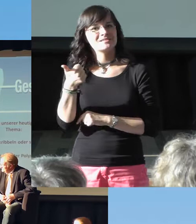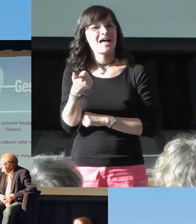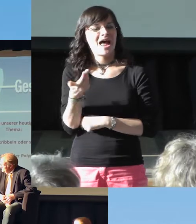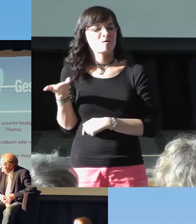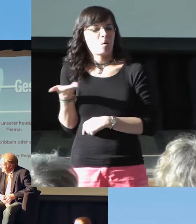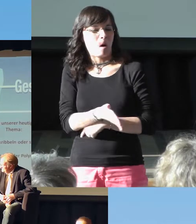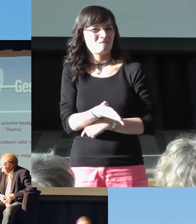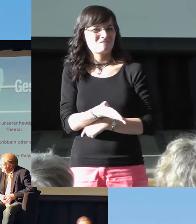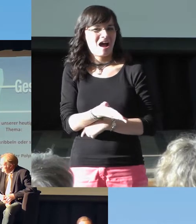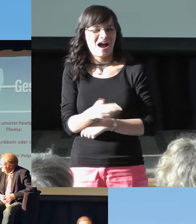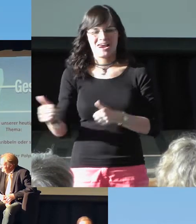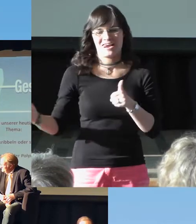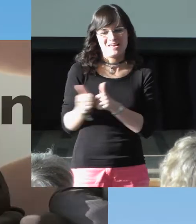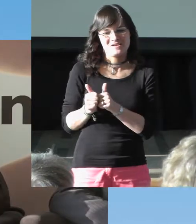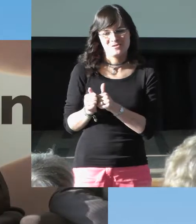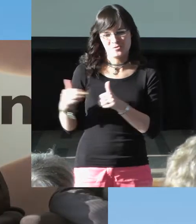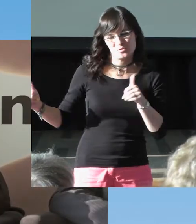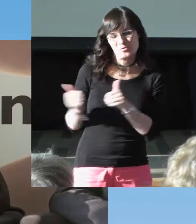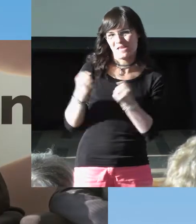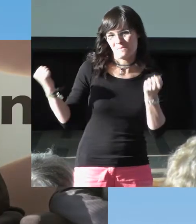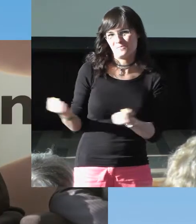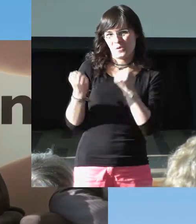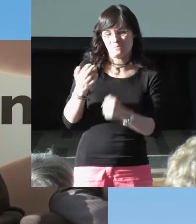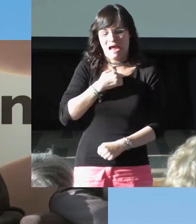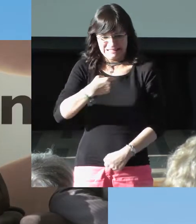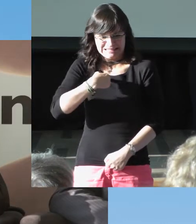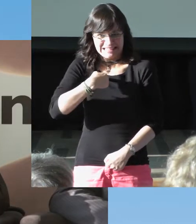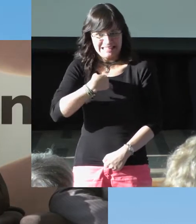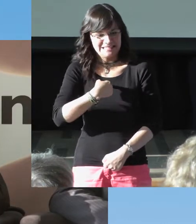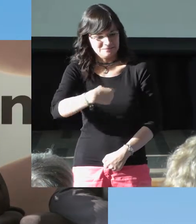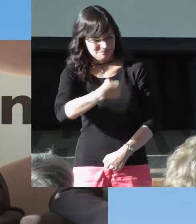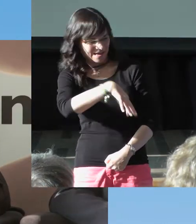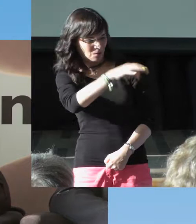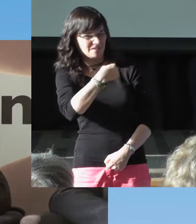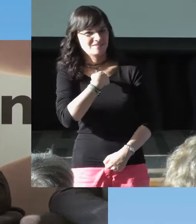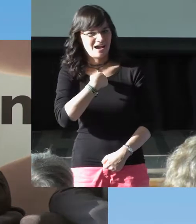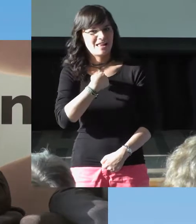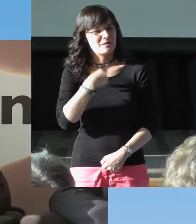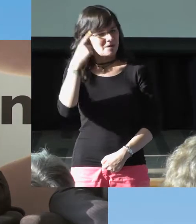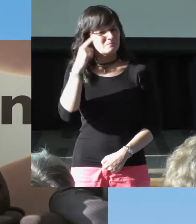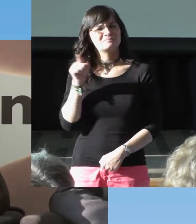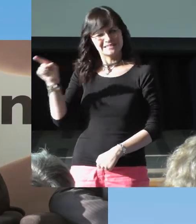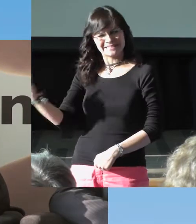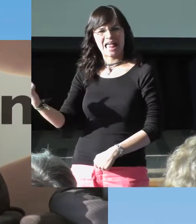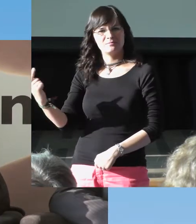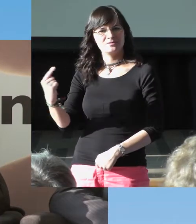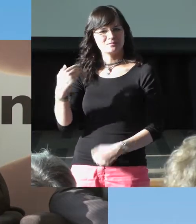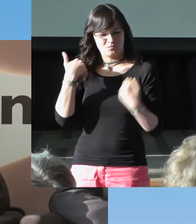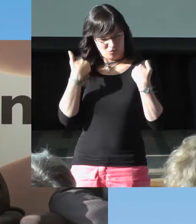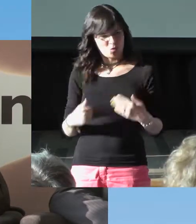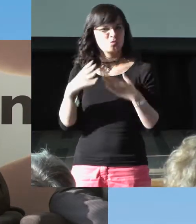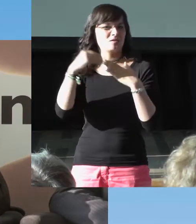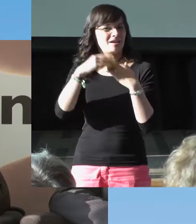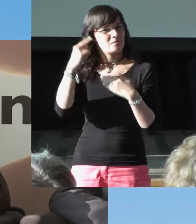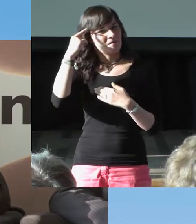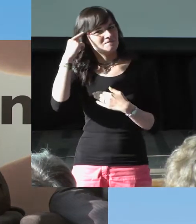schon Angst, der fällt auf mich her. Aber er macht es selbst und an sich viel besser, denn er weiß, an welcher Stelle er dann scheinen